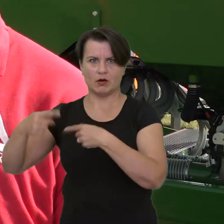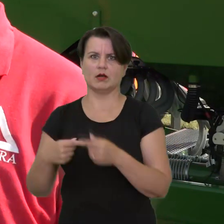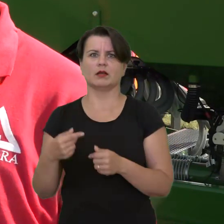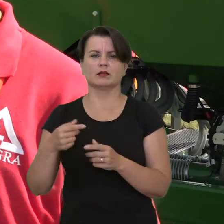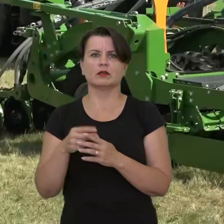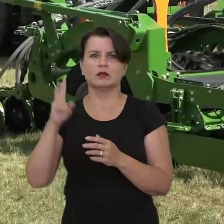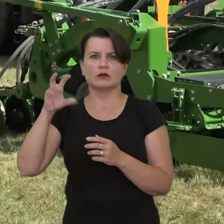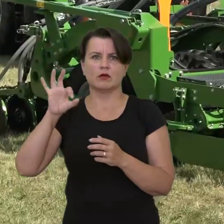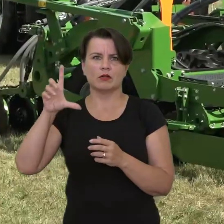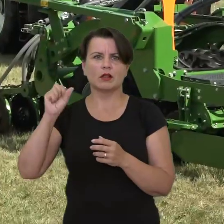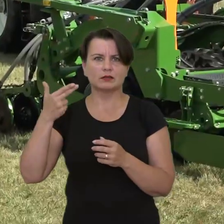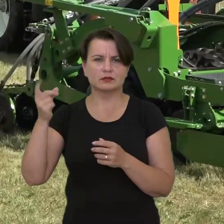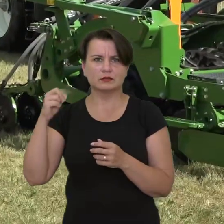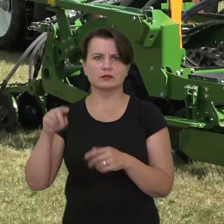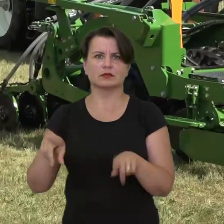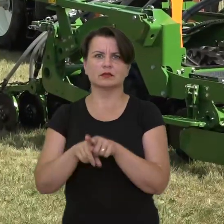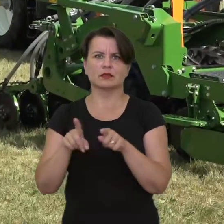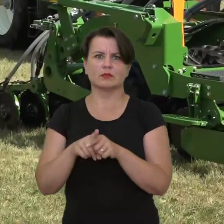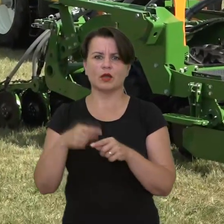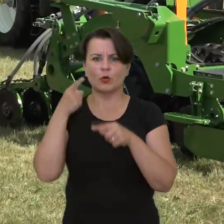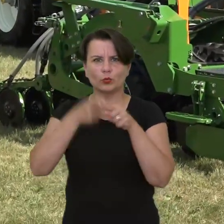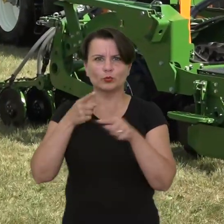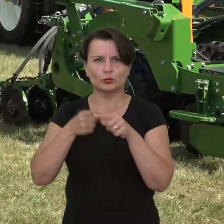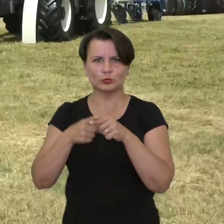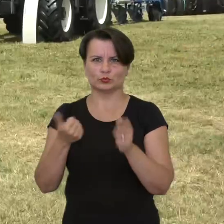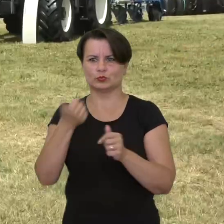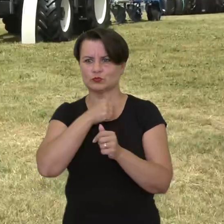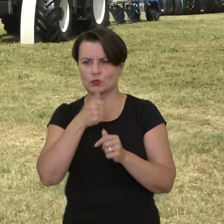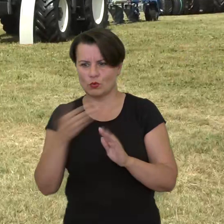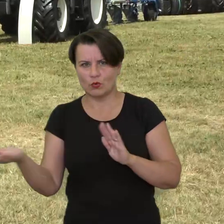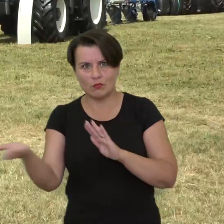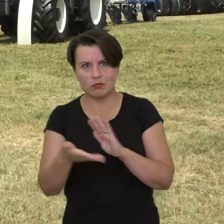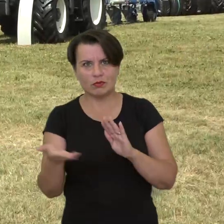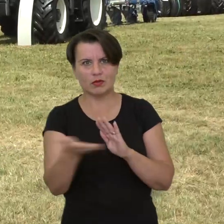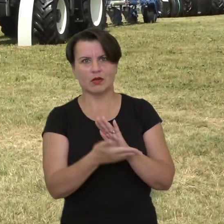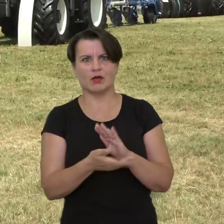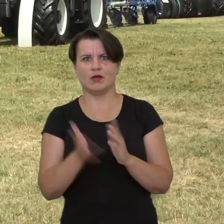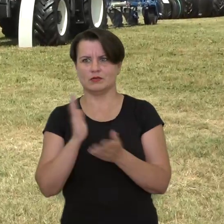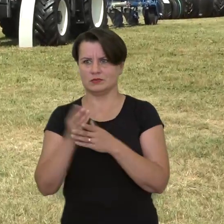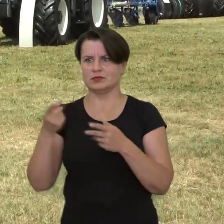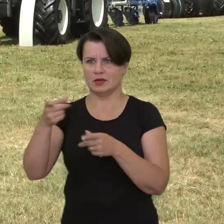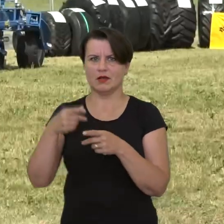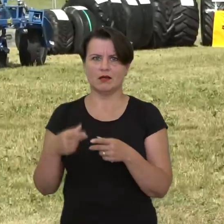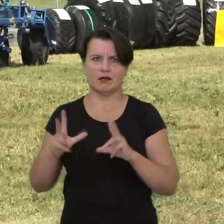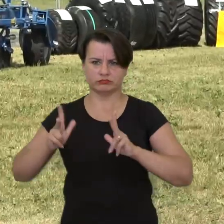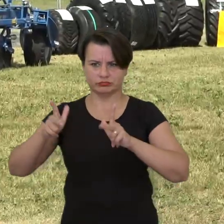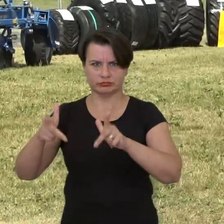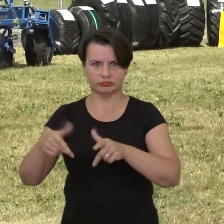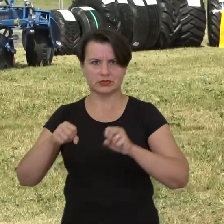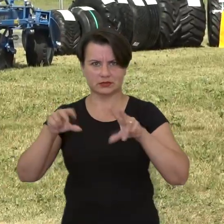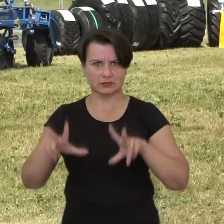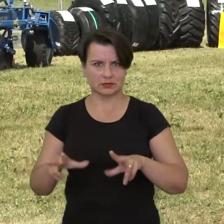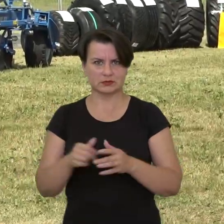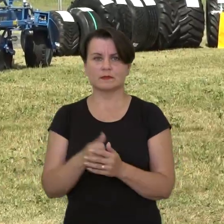kombainų. New Holland ir kukurūzo ar žolės nuėmimo savaigių mašinų Kronės BigX. Taip, kad